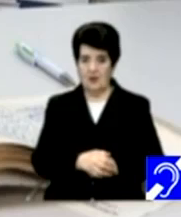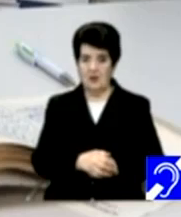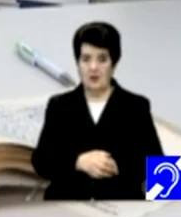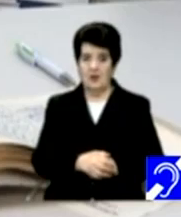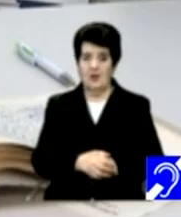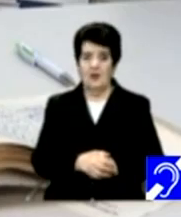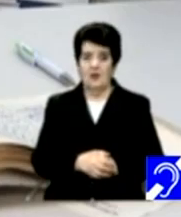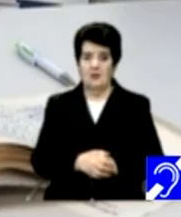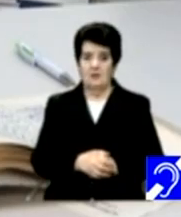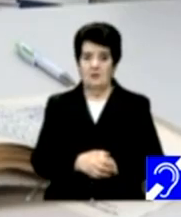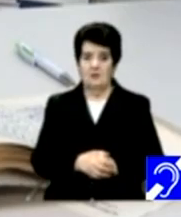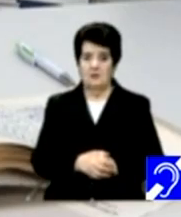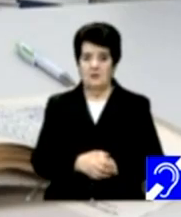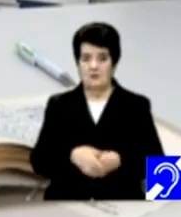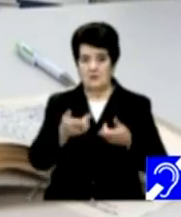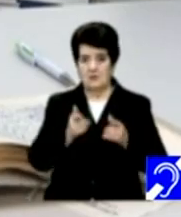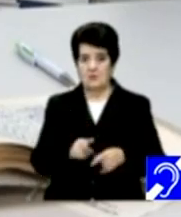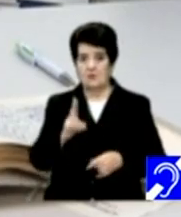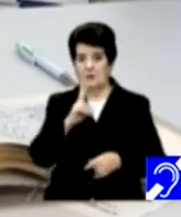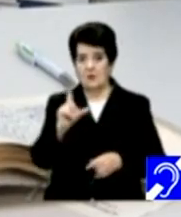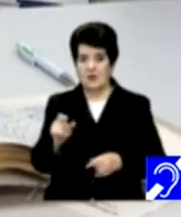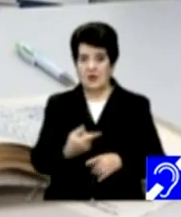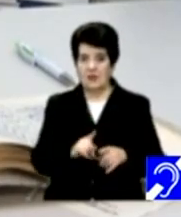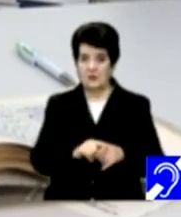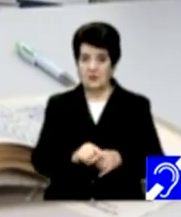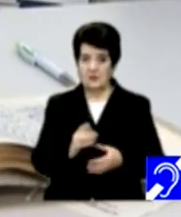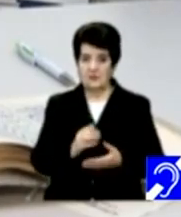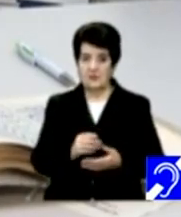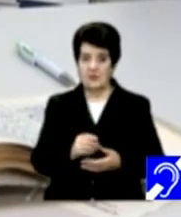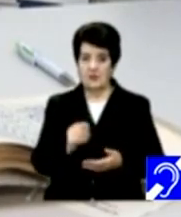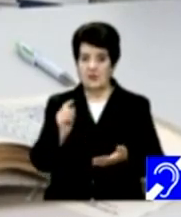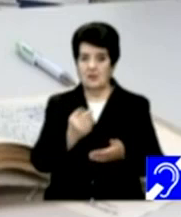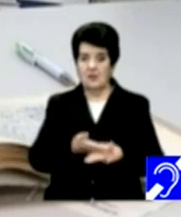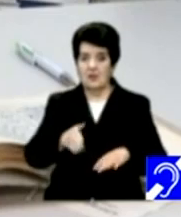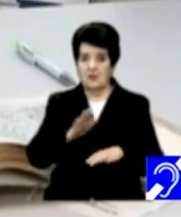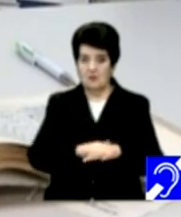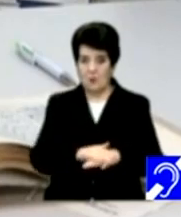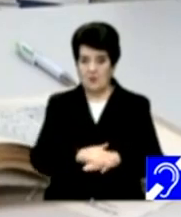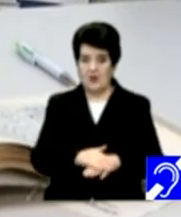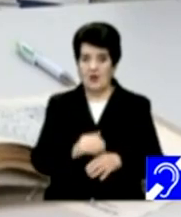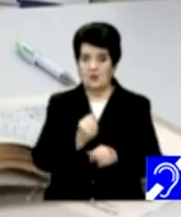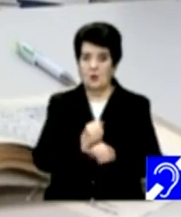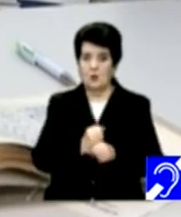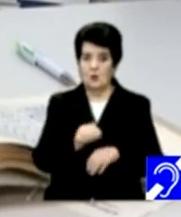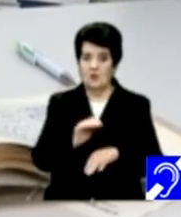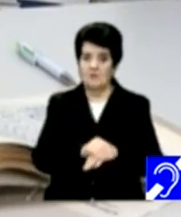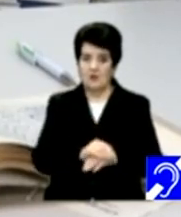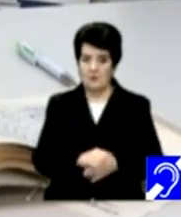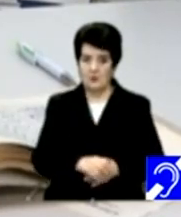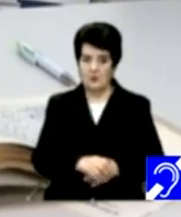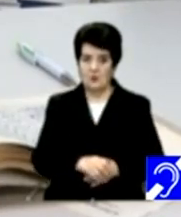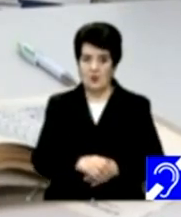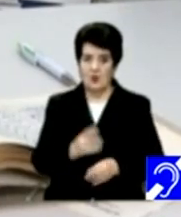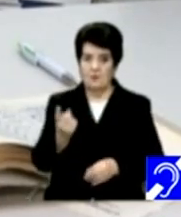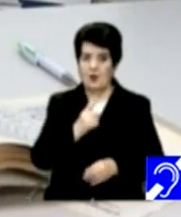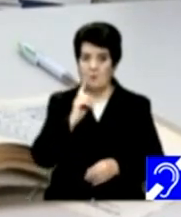aceasta. Sigur că aceasta un pic ne-a complicat lucrul prin ce? Prin faptul că, mai ales